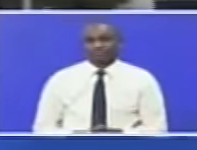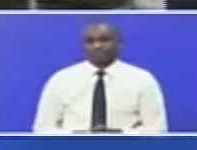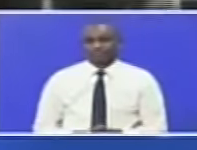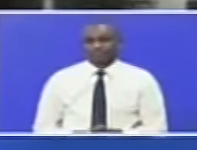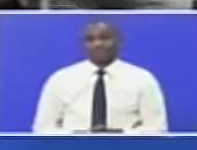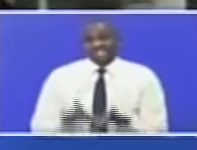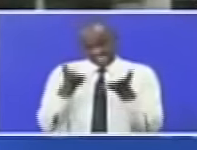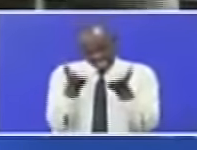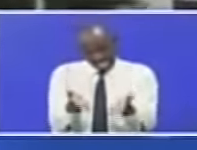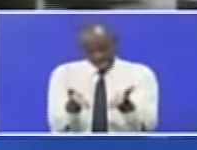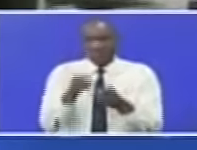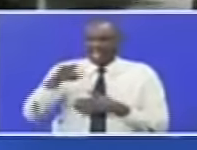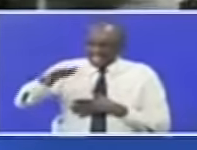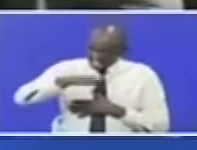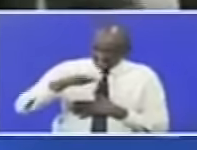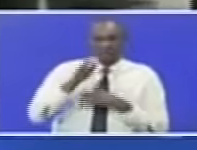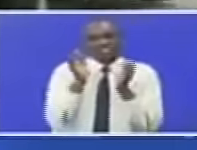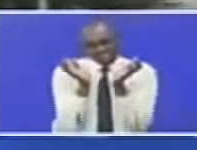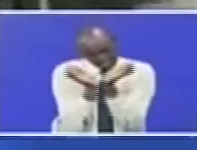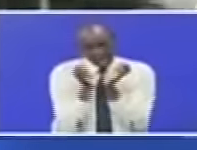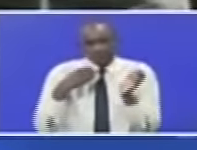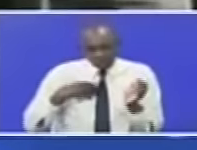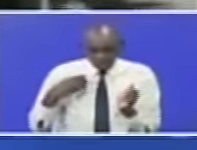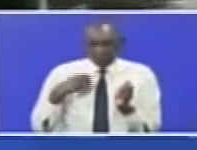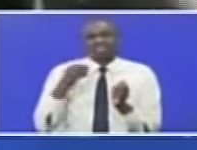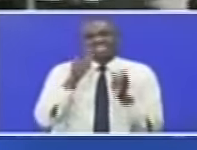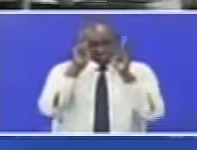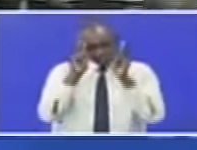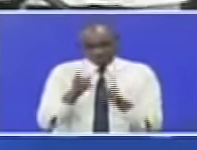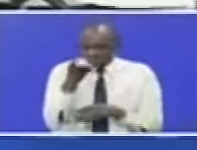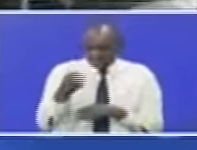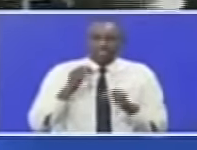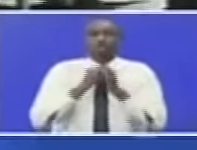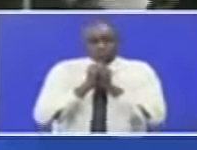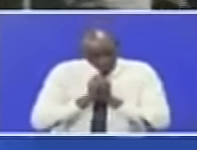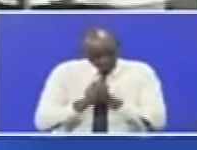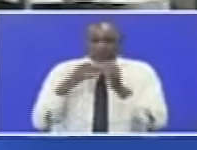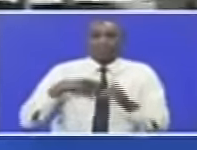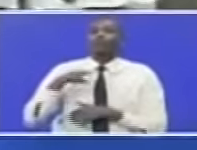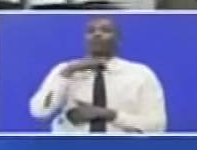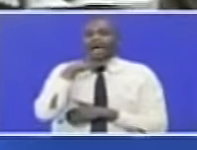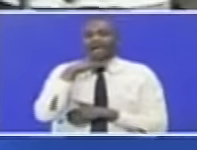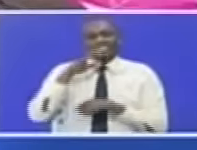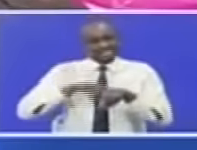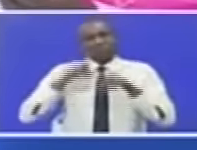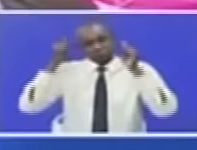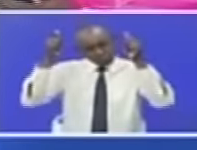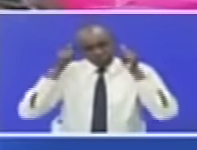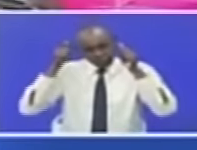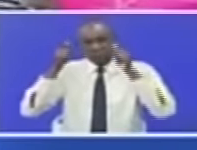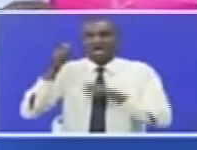uwanja Wa kilembe mjini kisumu ndio ulogu ukumbi Wa Misa maal kwa wale walou wawa kwenye maand amano ya kuping